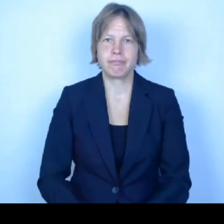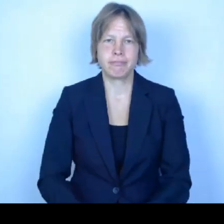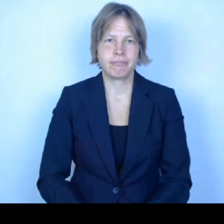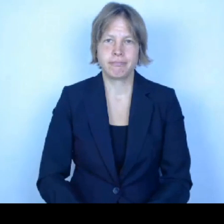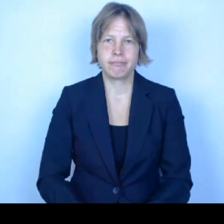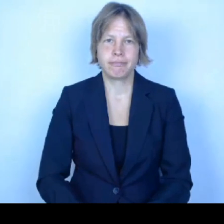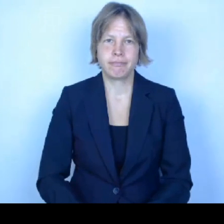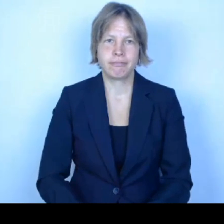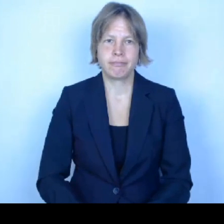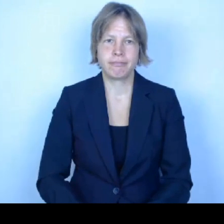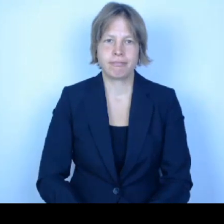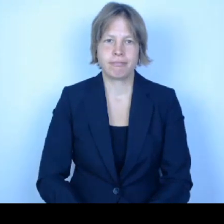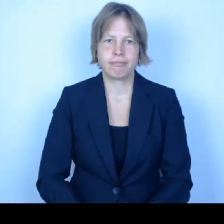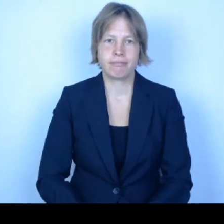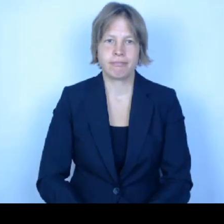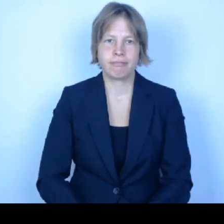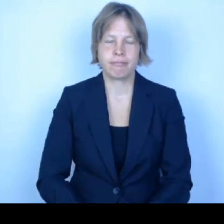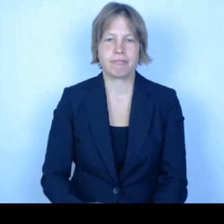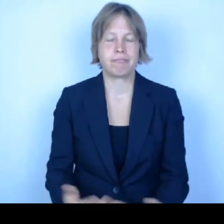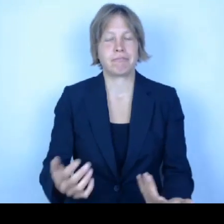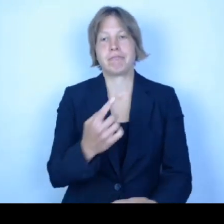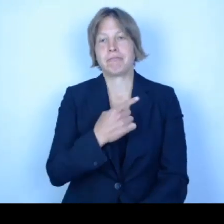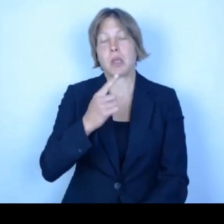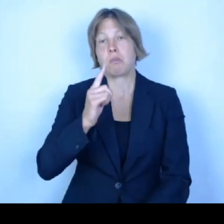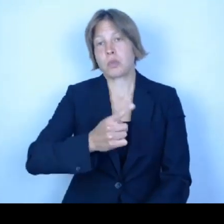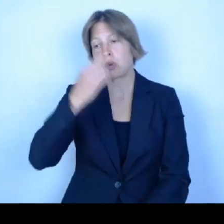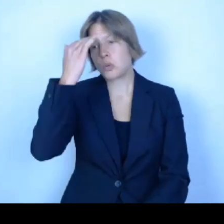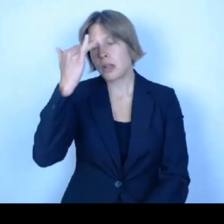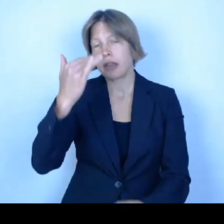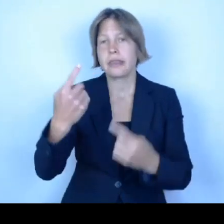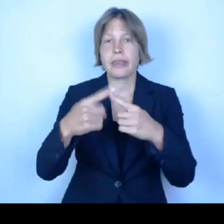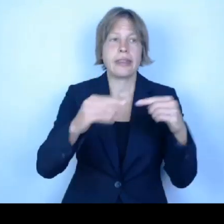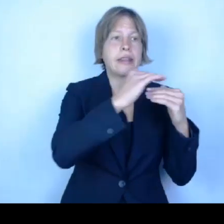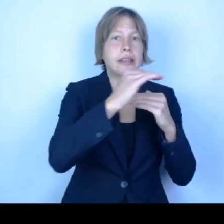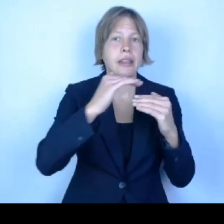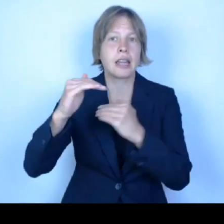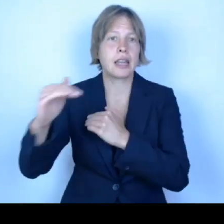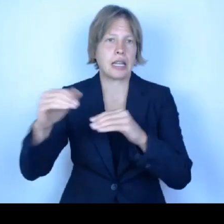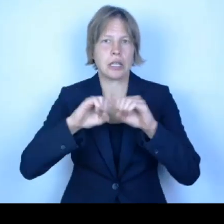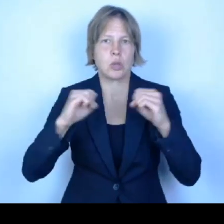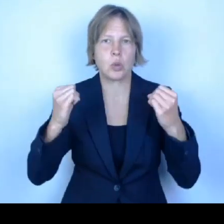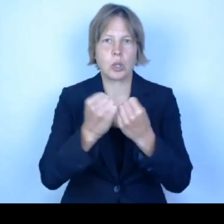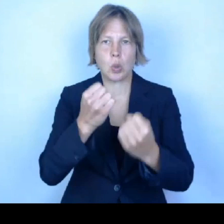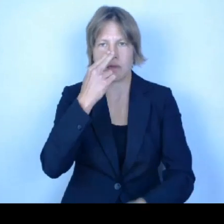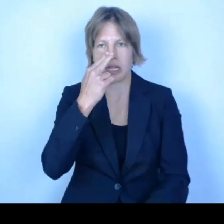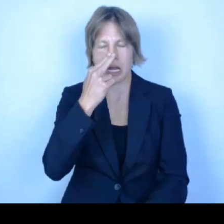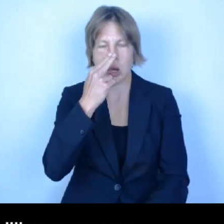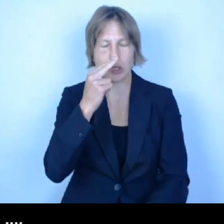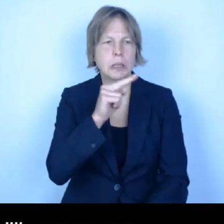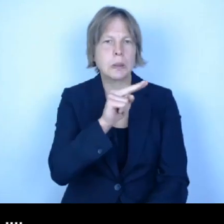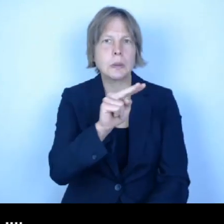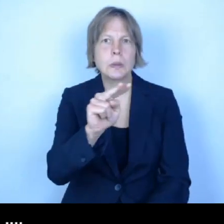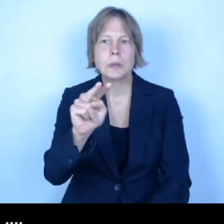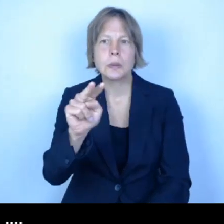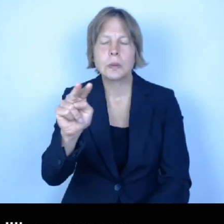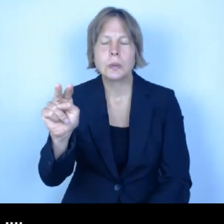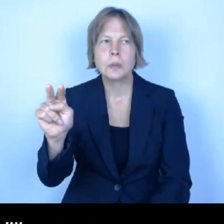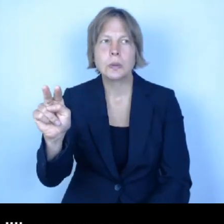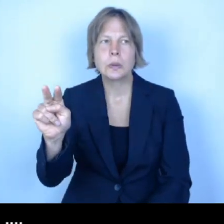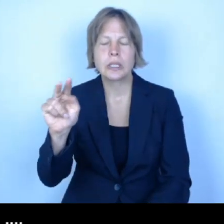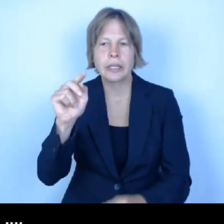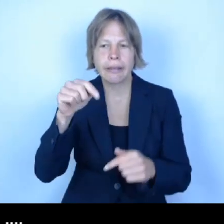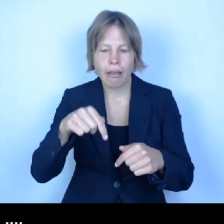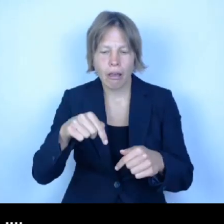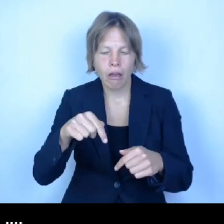geht, Nachbarländern, in ferneren Ländern, dann stellt man fest, dass wir unglaubliches Glück gehabt haben. Dieses